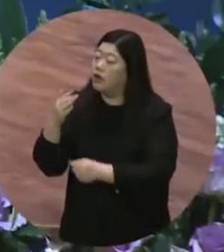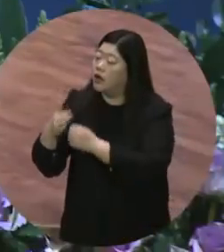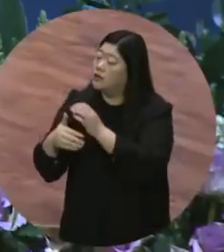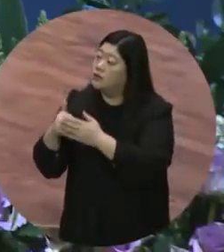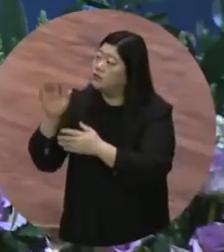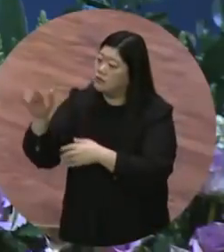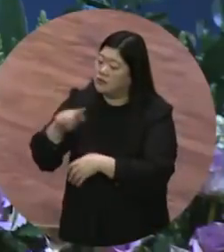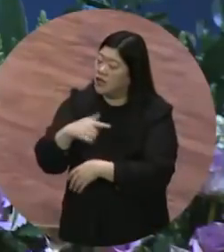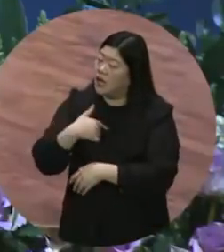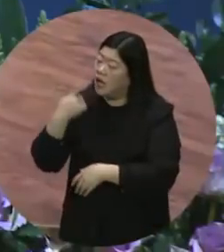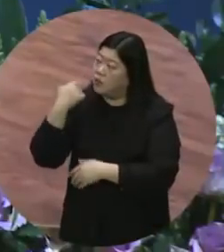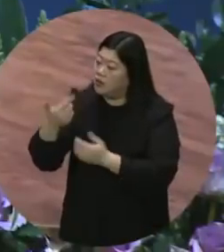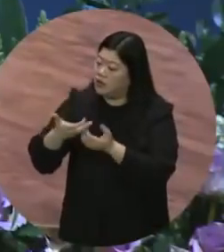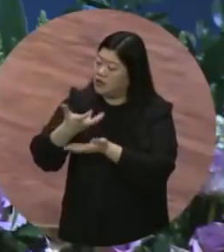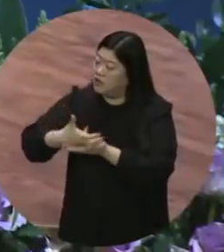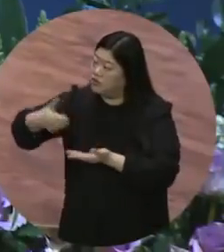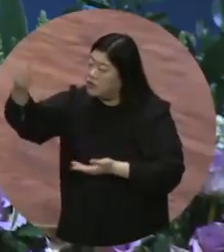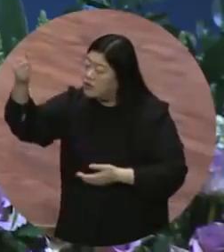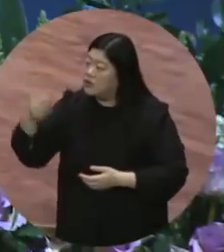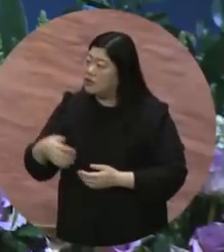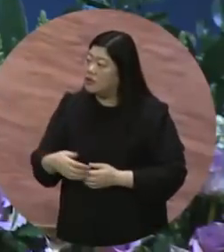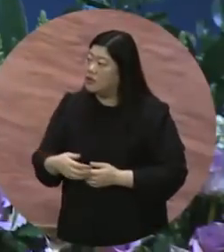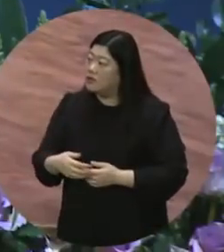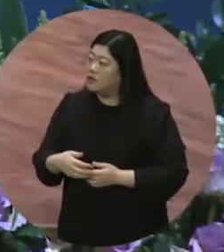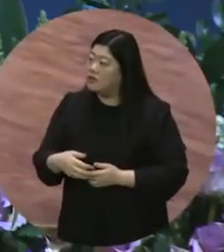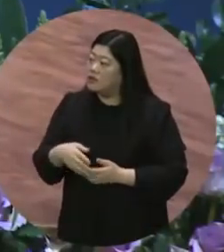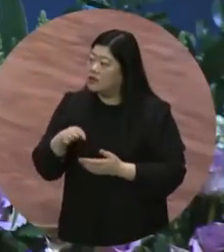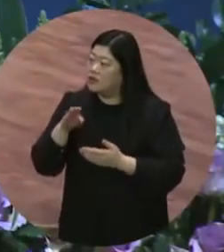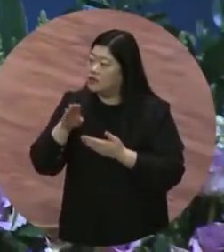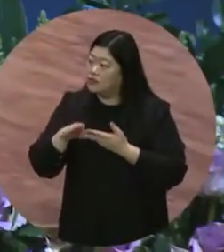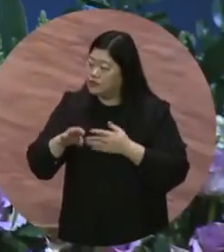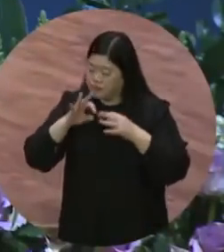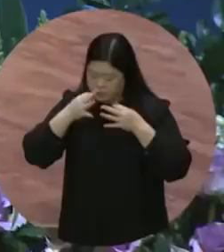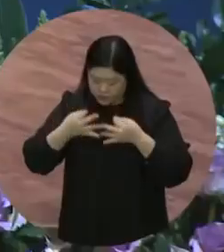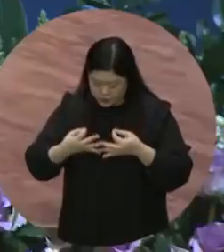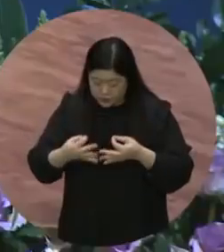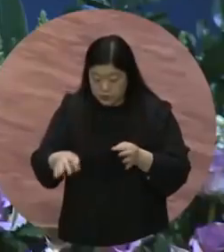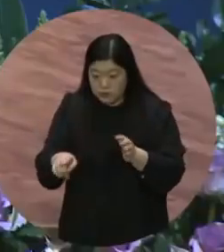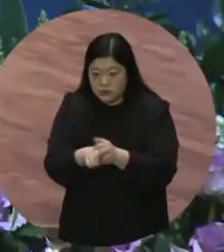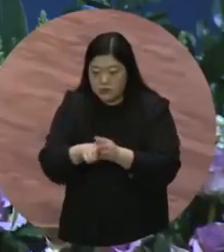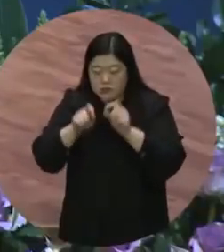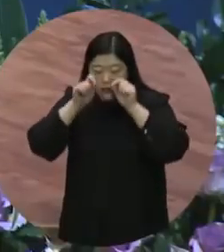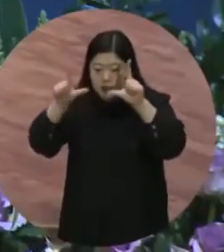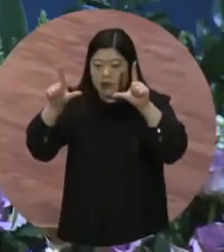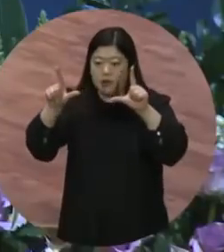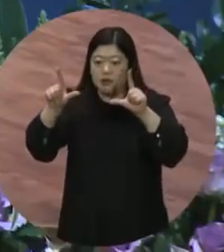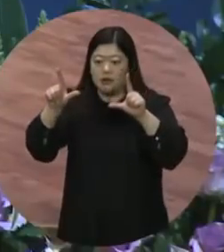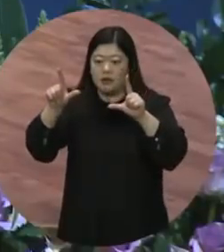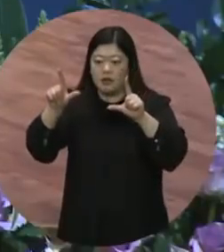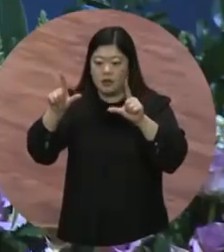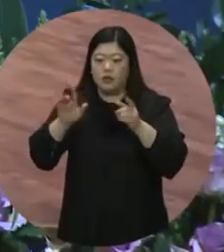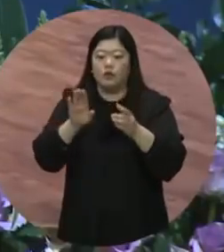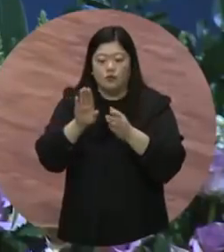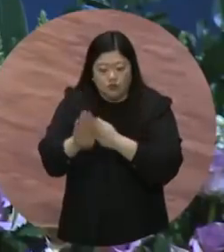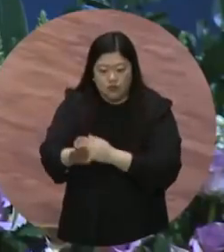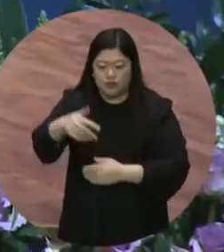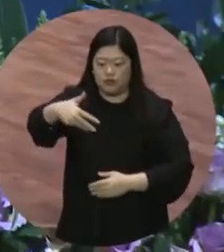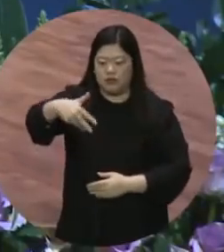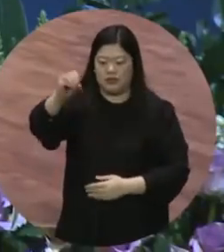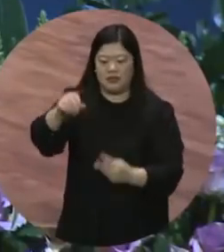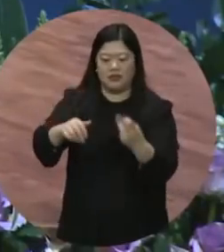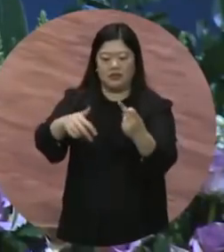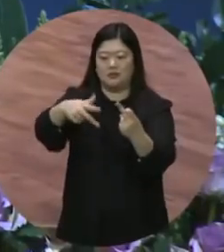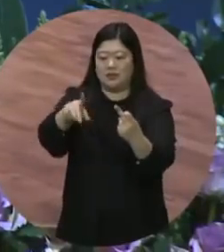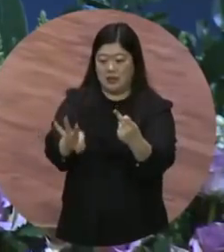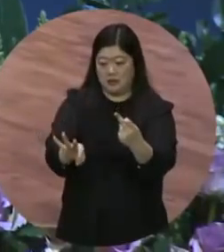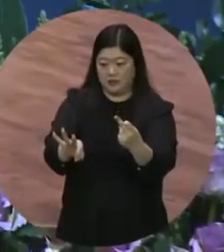중요한 것이 뭐냐? 무너지면서 귀가 열립니다. 이때 하나님은 12장 1절에 여호와께서 아브라함에게